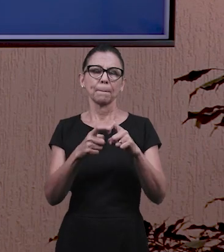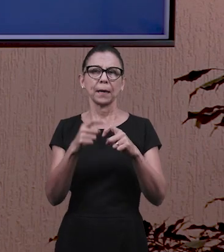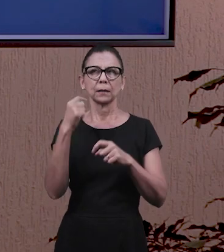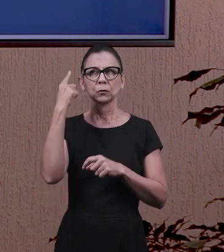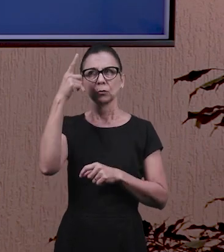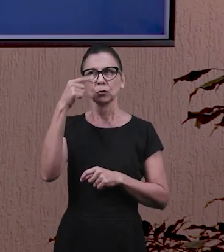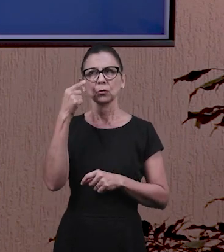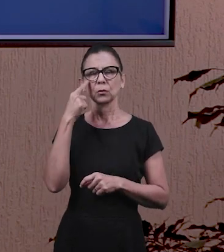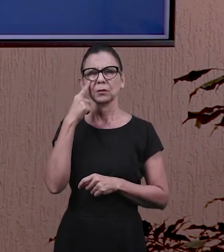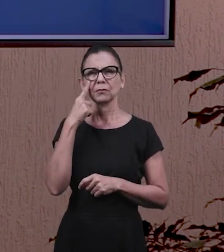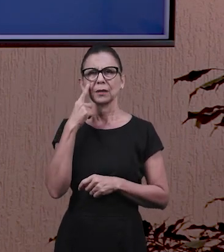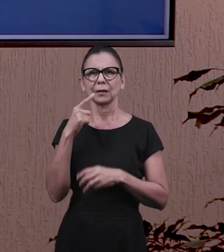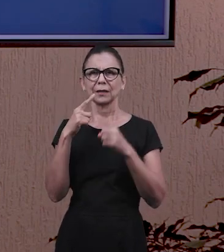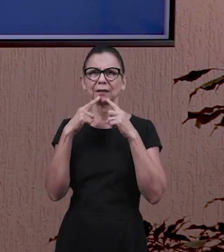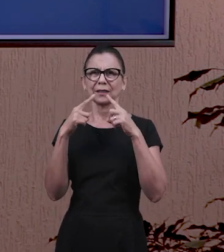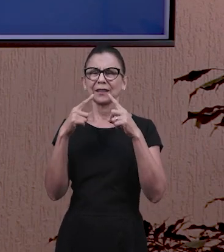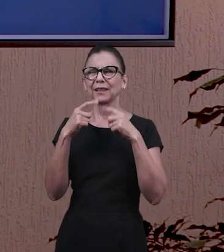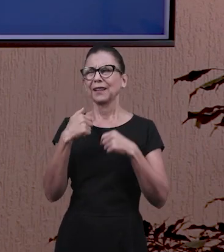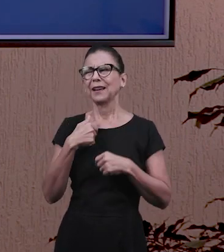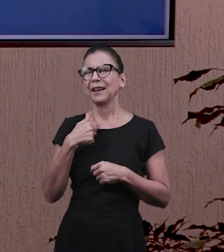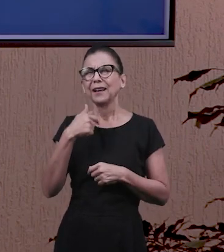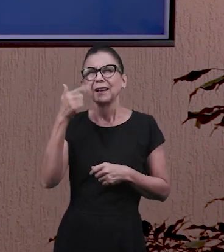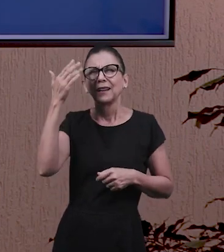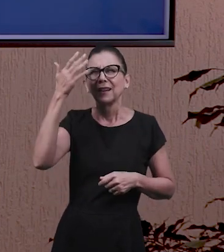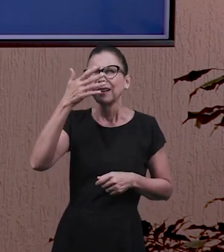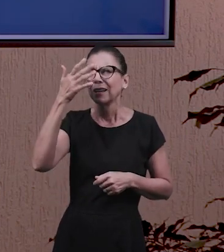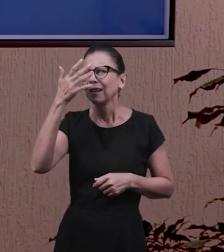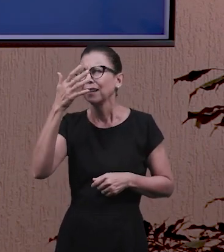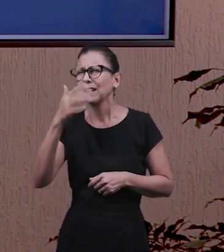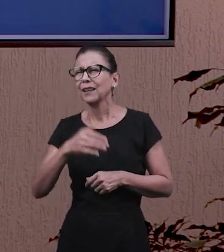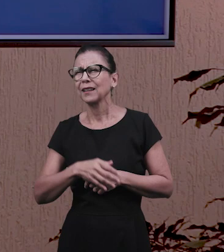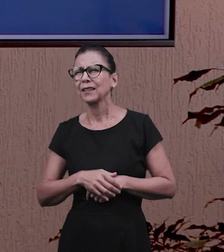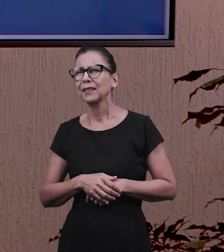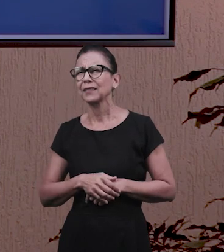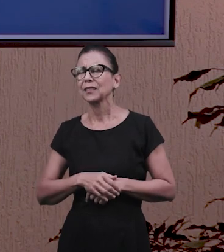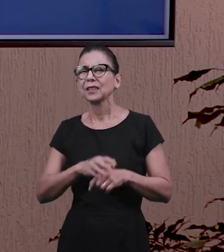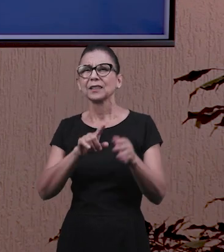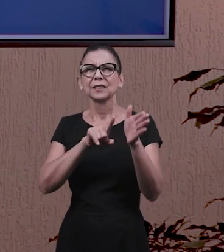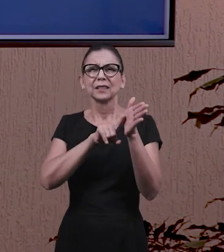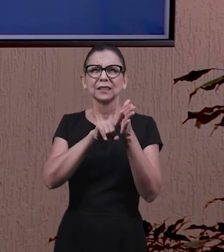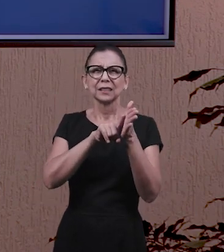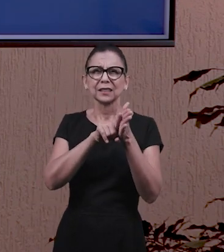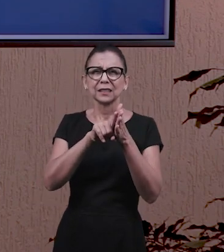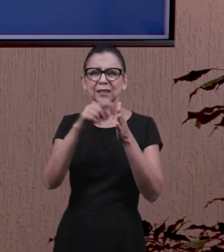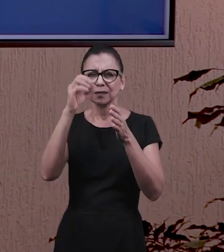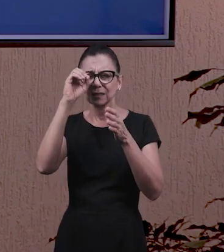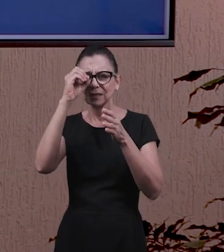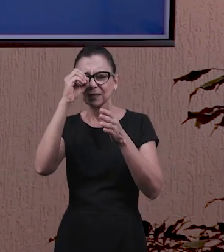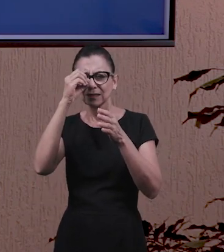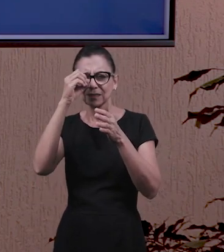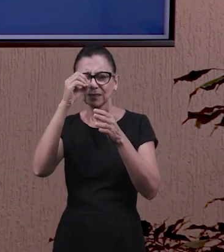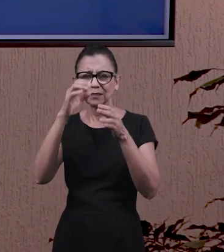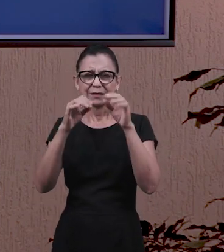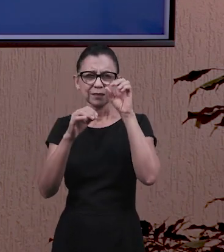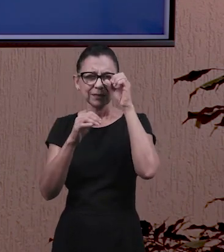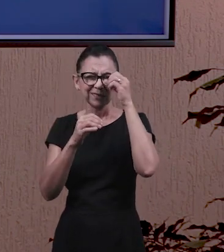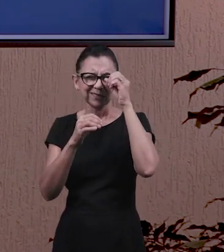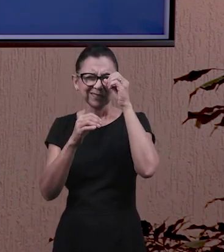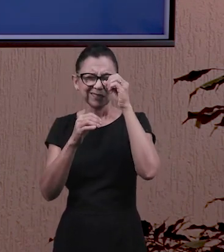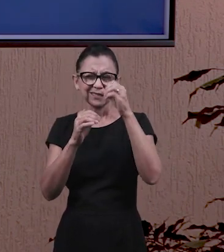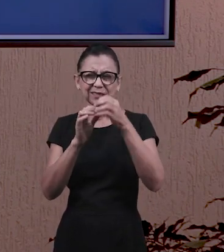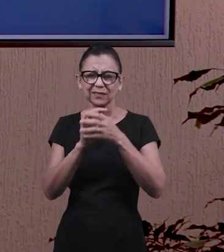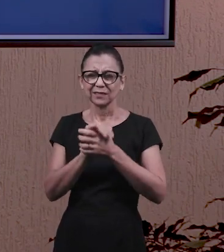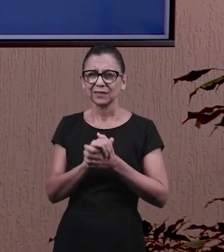à l'ophtalmo et dit je ne vois pas bien. Fait un examen d'acuité visuelle et l'examen est